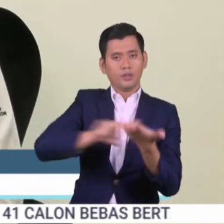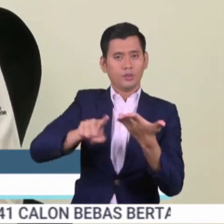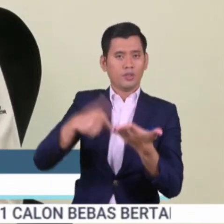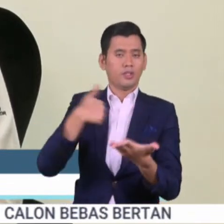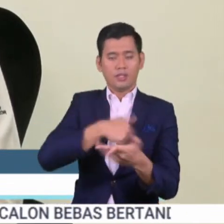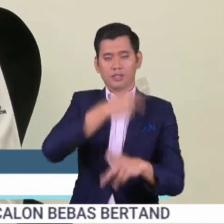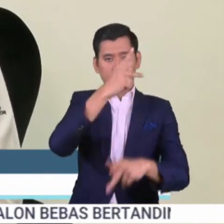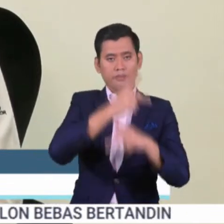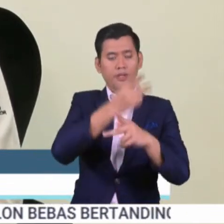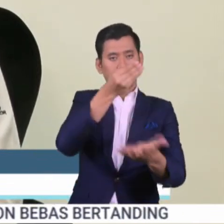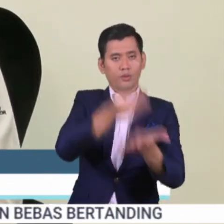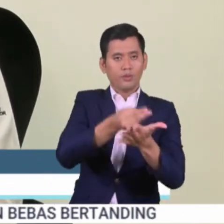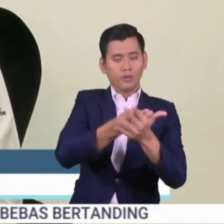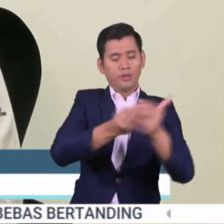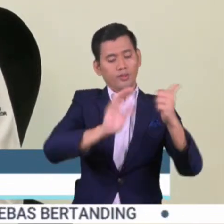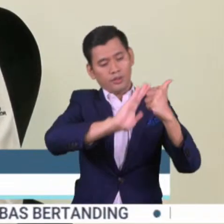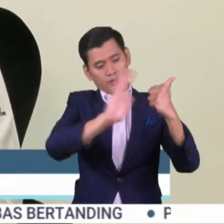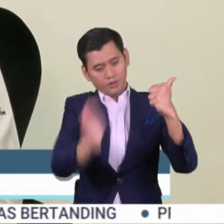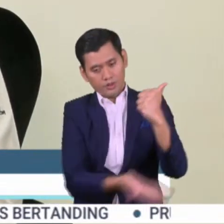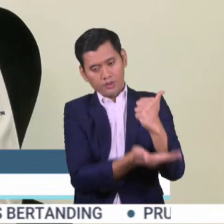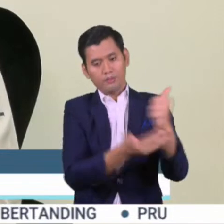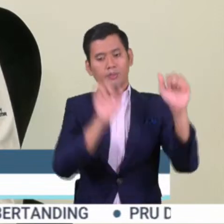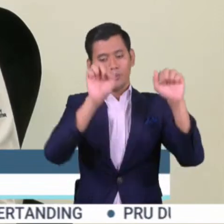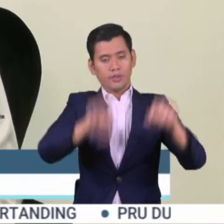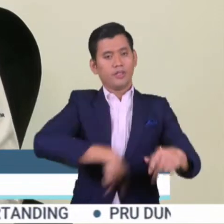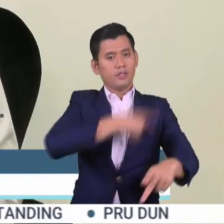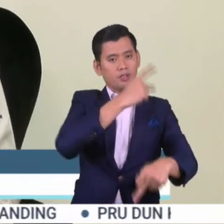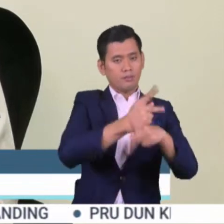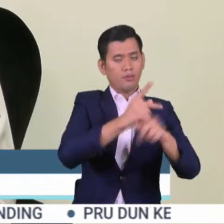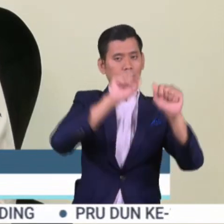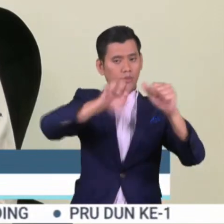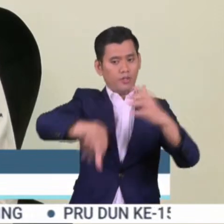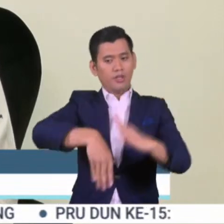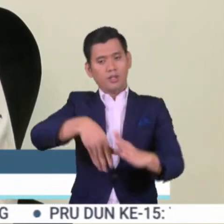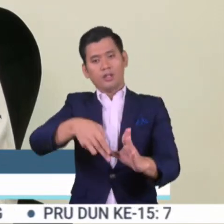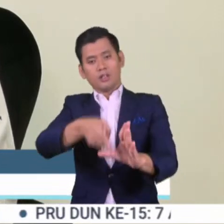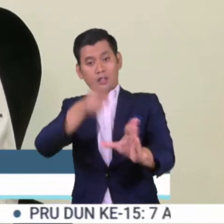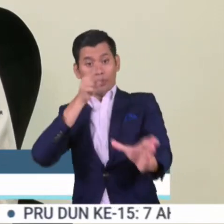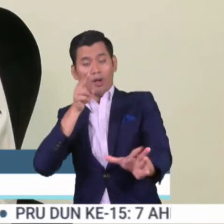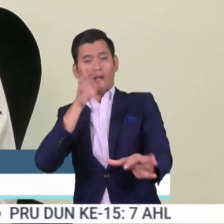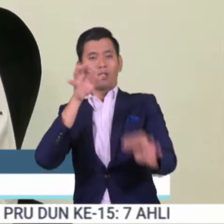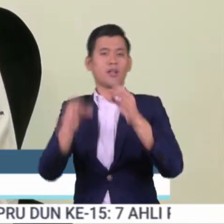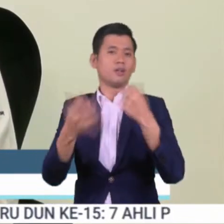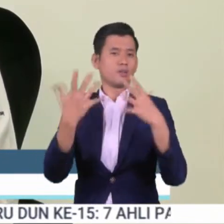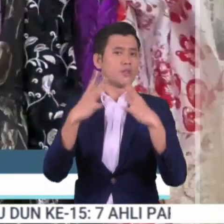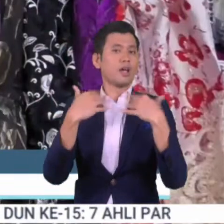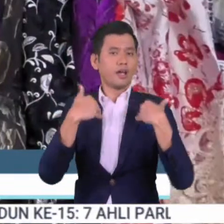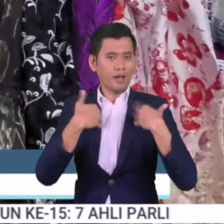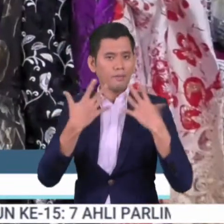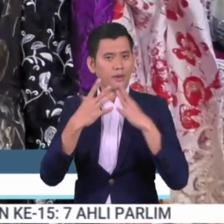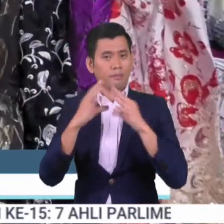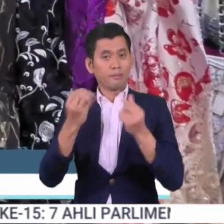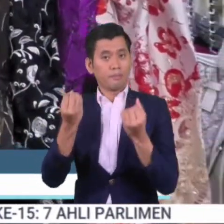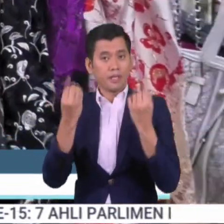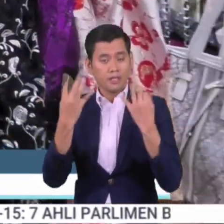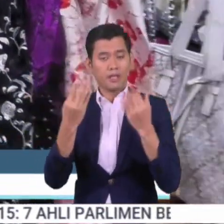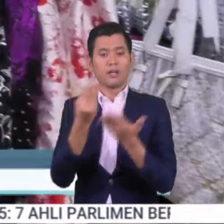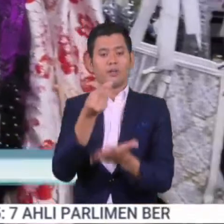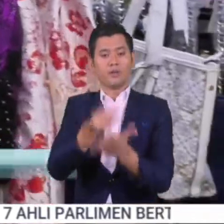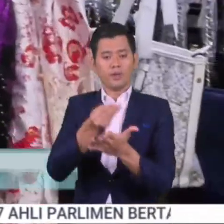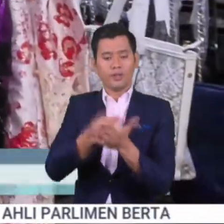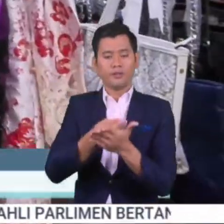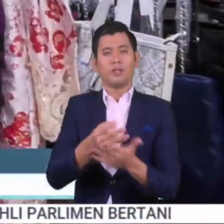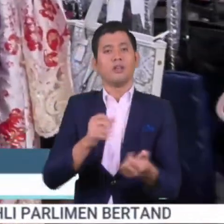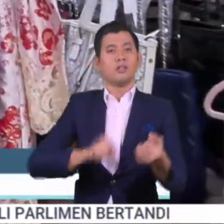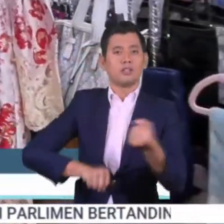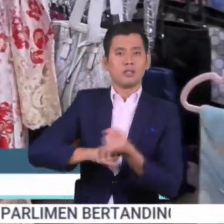mereka ada tabungan yang boleh yang disimpan oleh mereka yang mana boleh dikeluarkan setelah berhenti menjadi usaha hijrah lah. Pembiayaan hijrah bukan